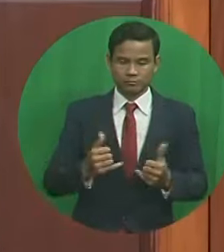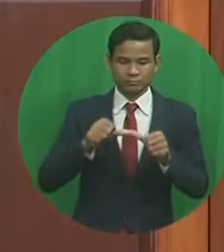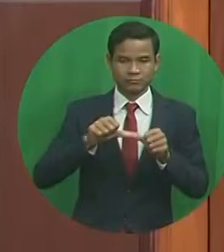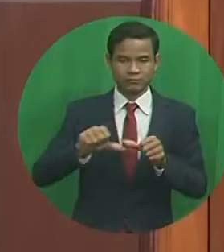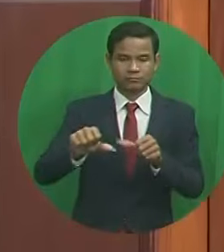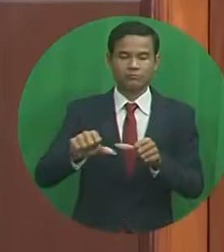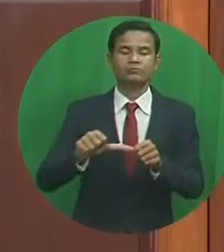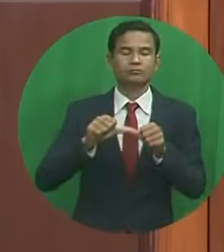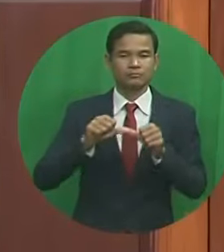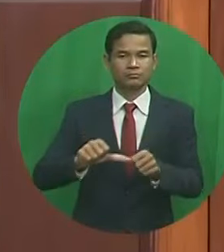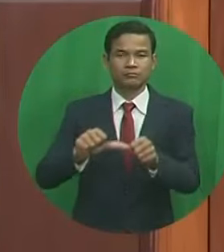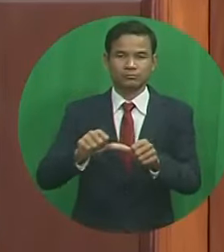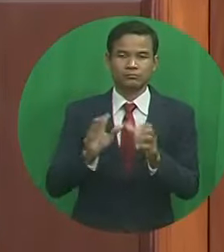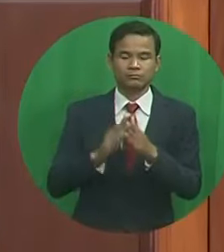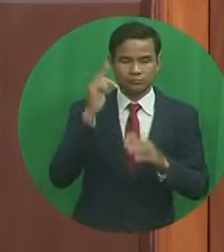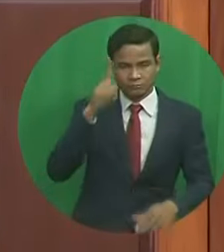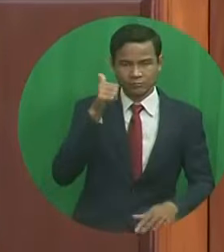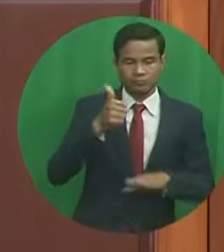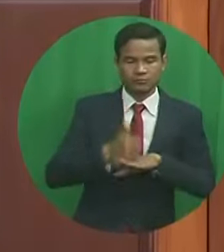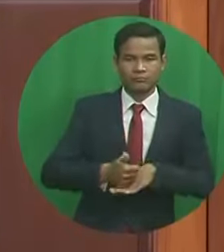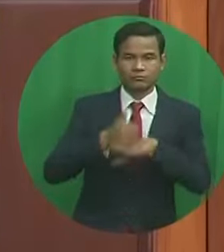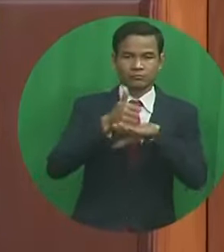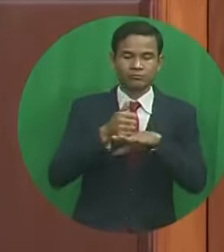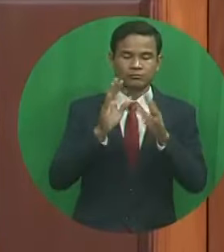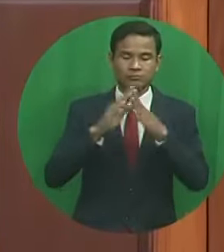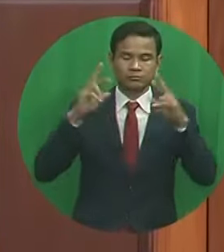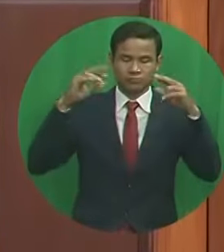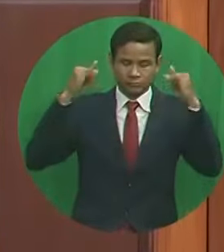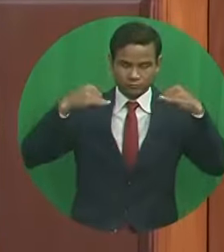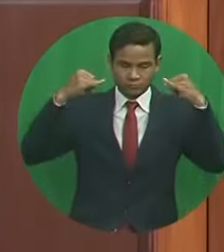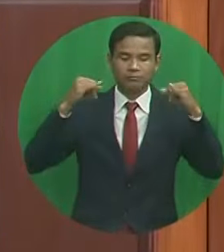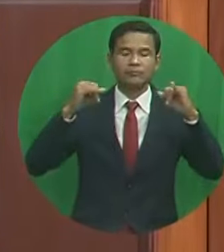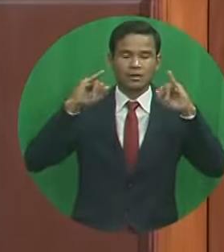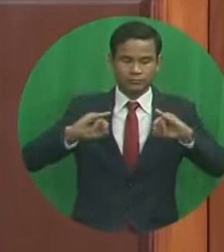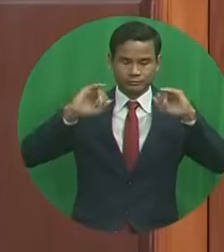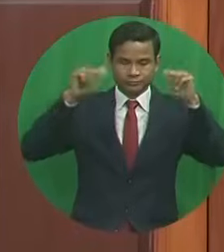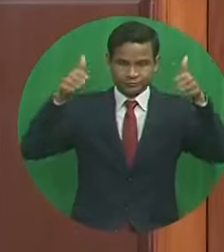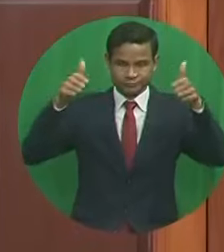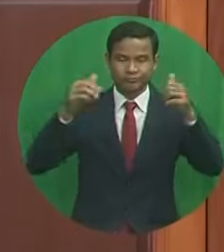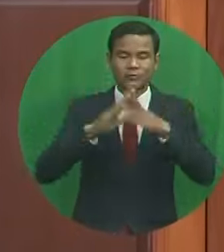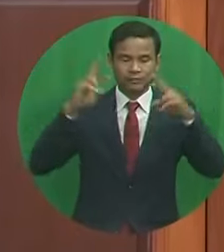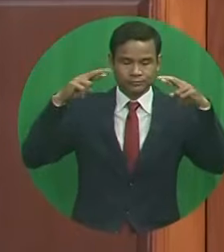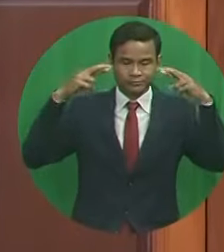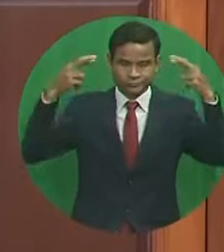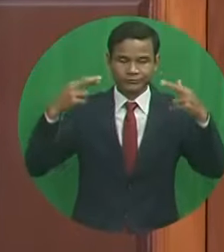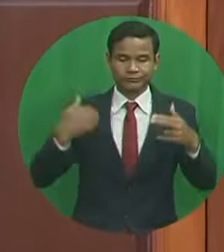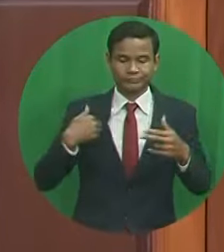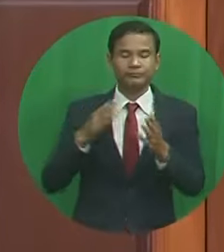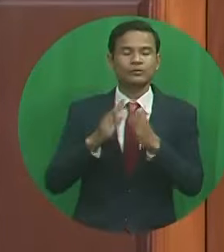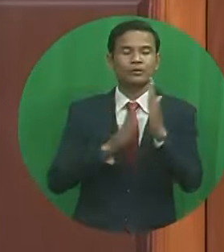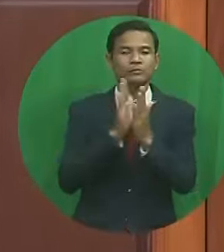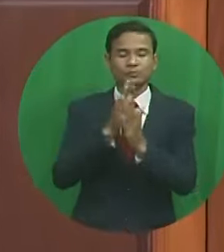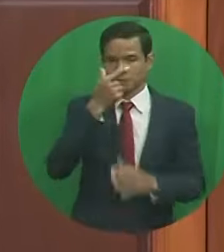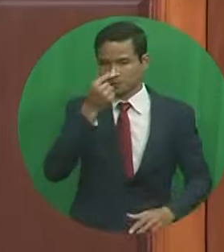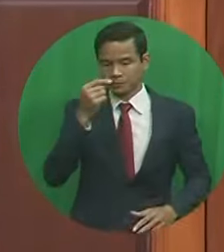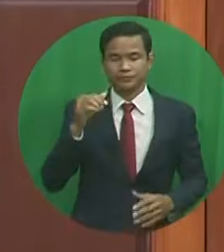លោកជំទាវគឺជាអិសរាជនជាន់ខ្ពស់តំណាងឲ្យព្រះរាជាណាចក្រកម្ពុជានៅបរទេសដែលមានទូតទីដ៏សំខាន់ក្នុ